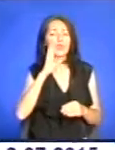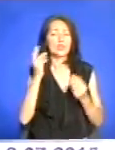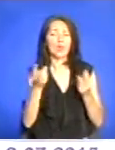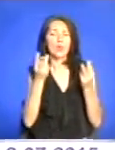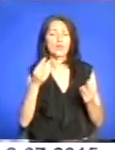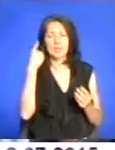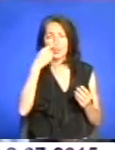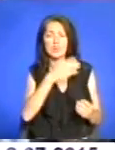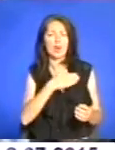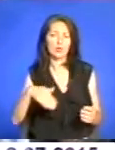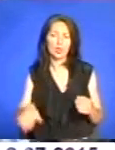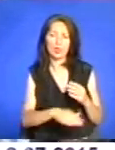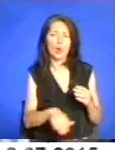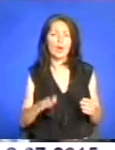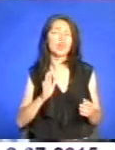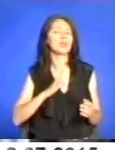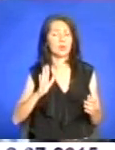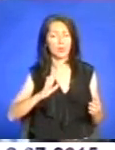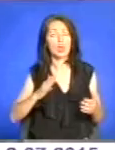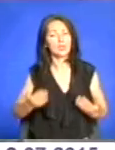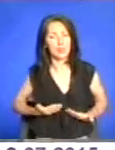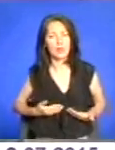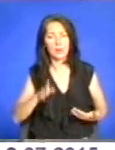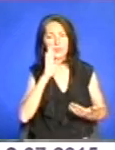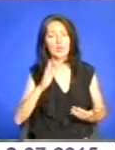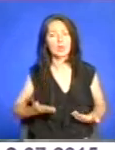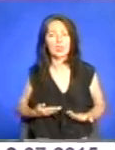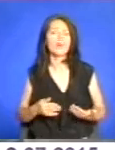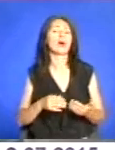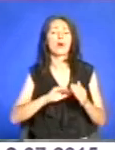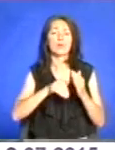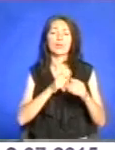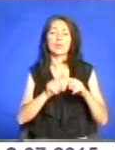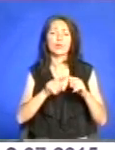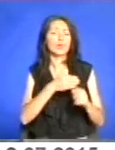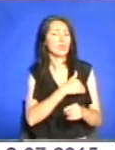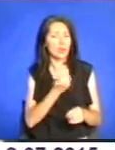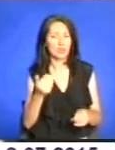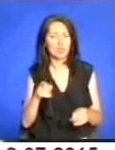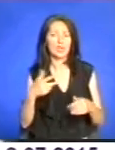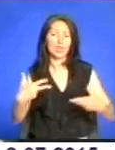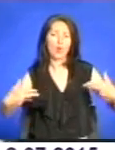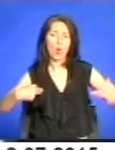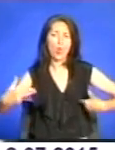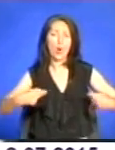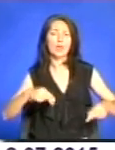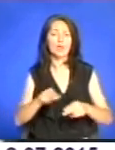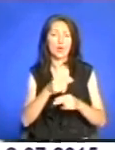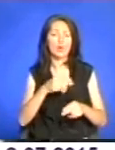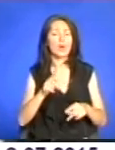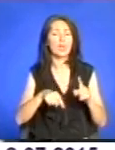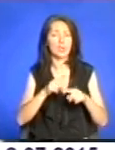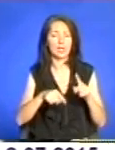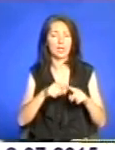при свідомості. Викликати швидку потерпіла не захотіла. Її кололи, змащували та доглядали рідні. Вони поїхали в Тернопіль, пів 11, вони поїхали